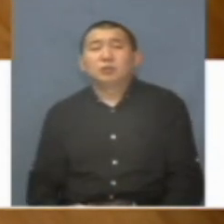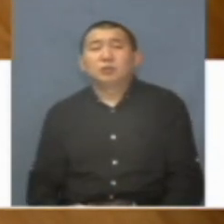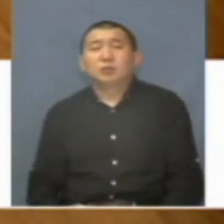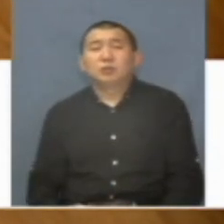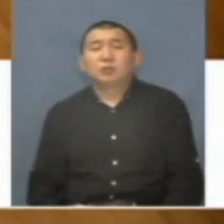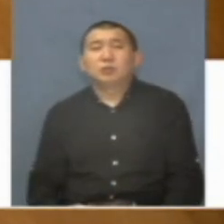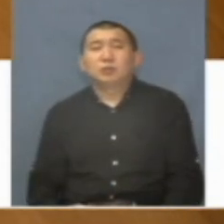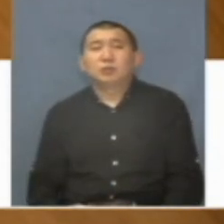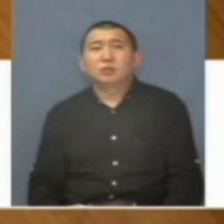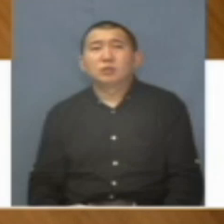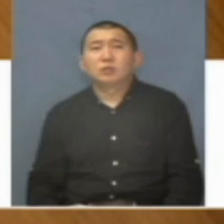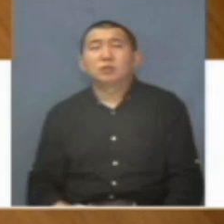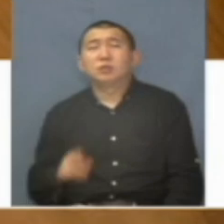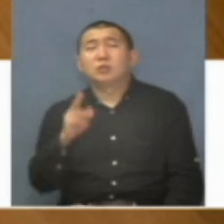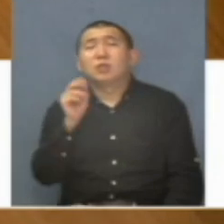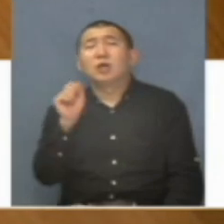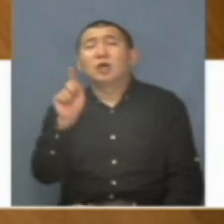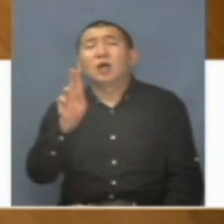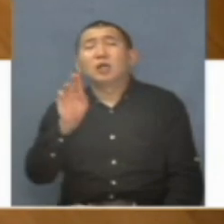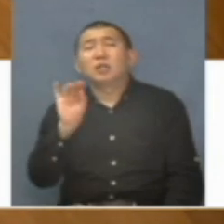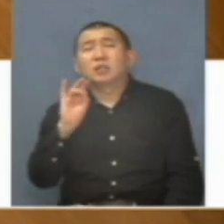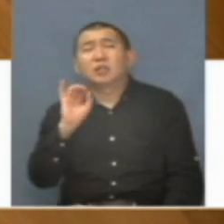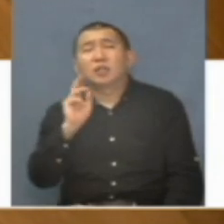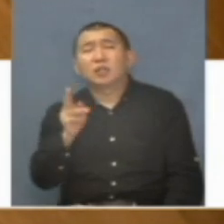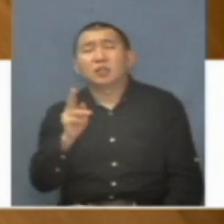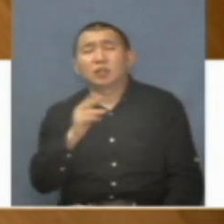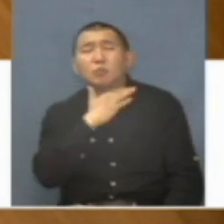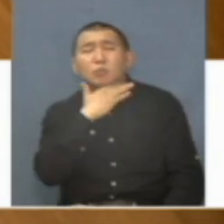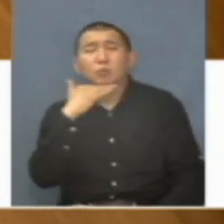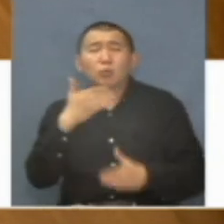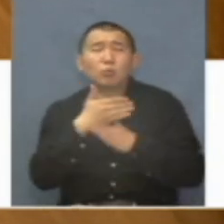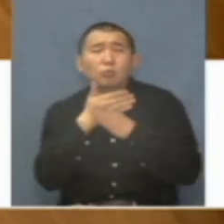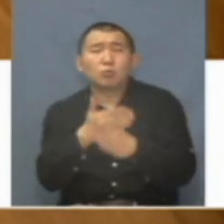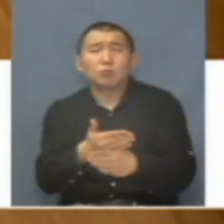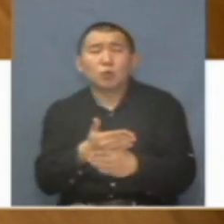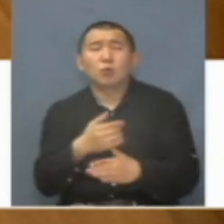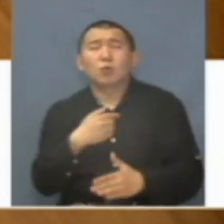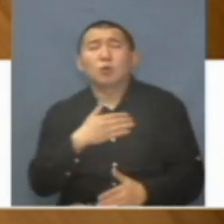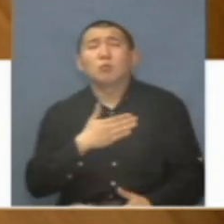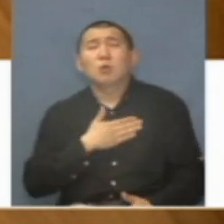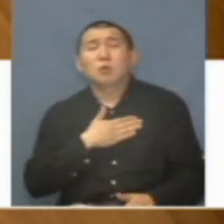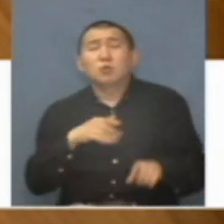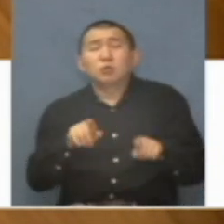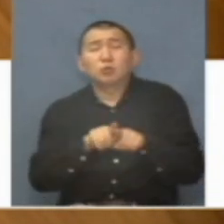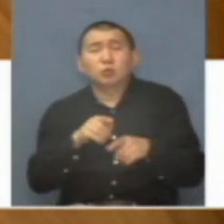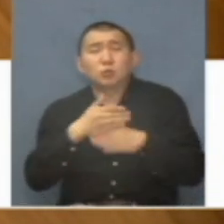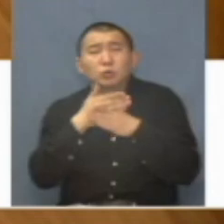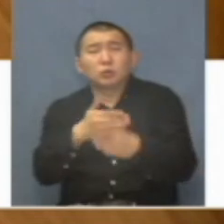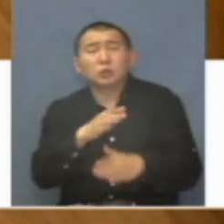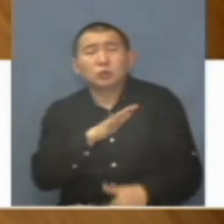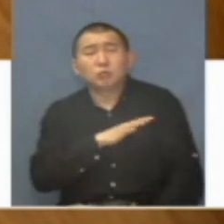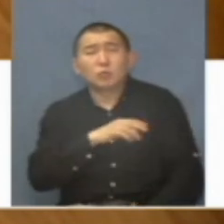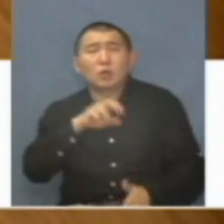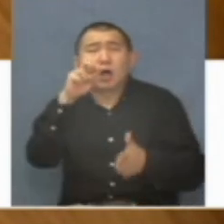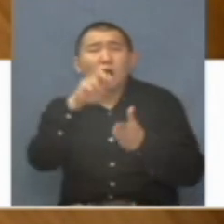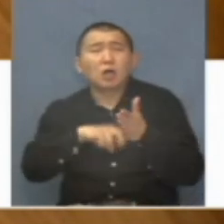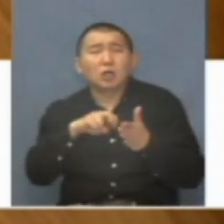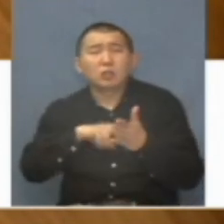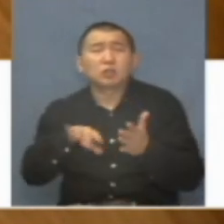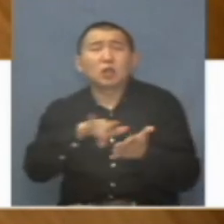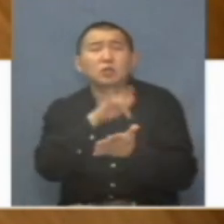Кассинг бірталай бізге көмектесіп жатыр, бізге балаларға көмектесіп жатырмыз. Және ұмытпаңыздар, Риддер қаласында